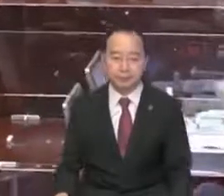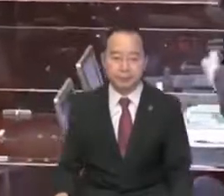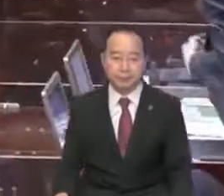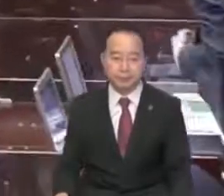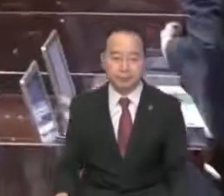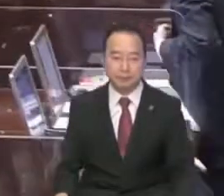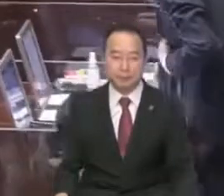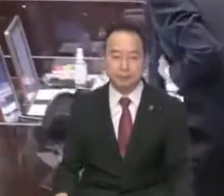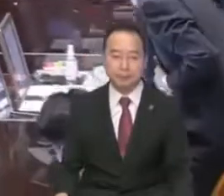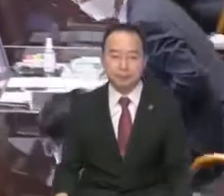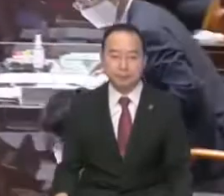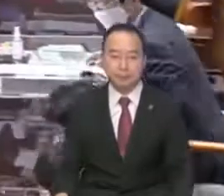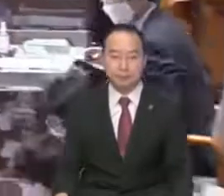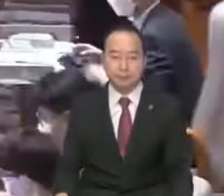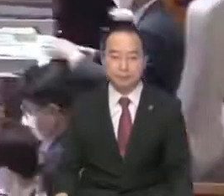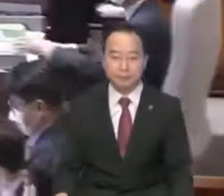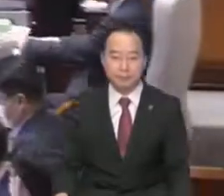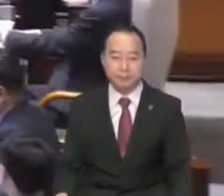예.